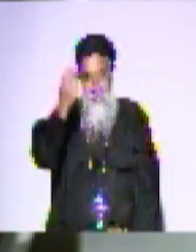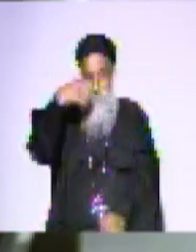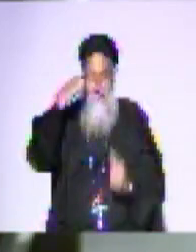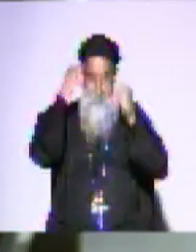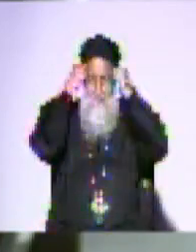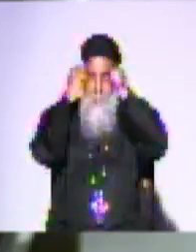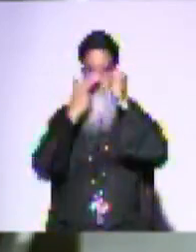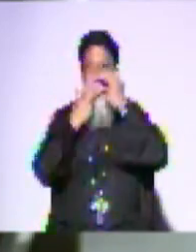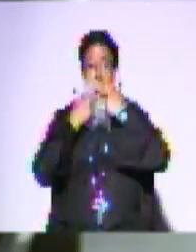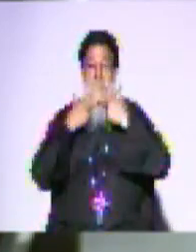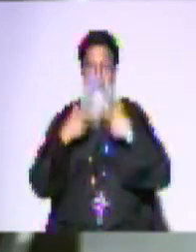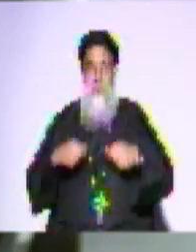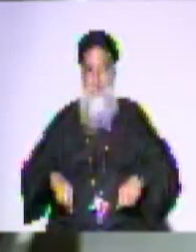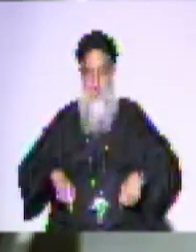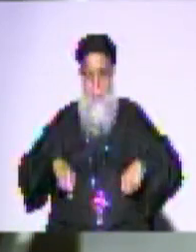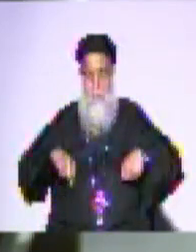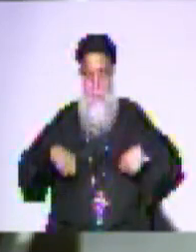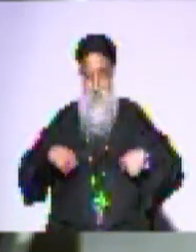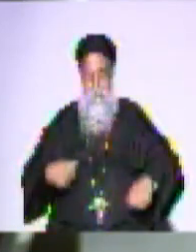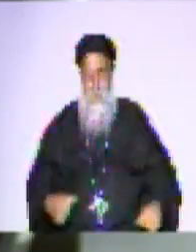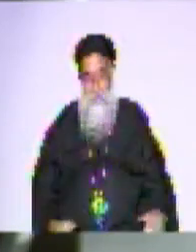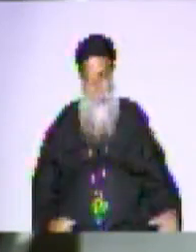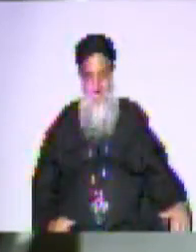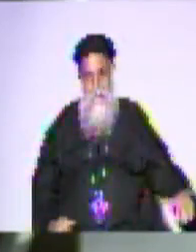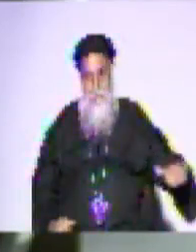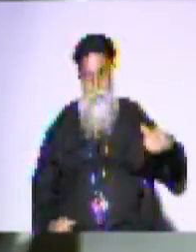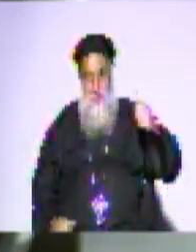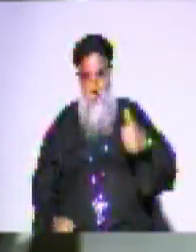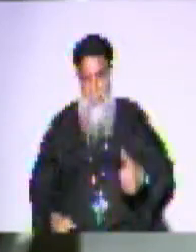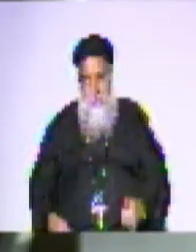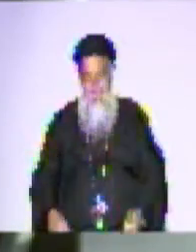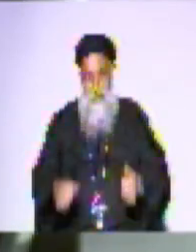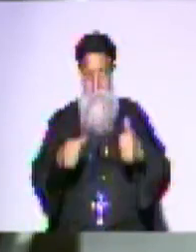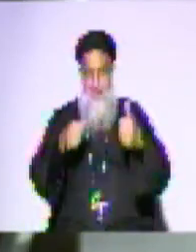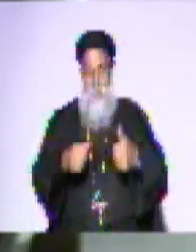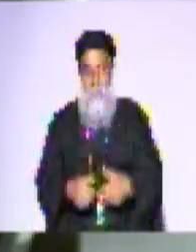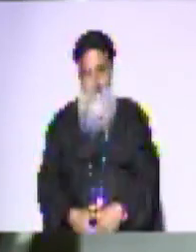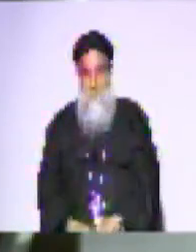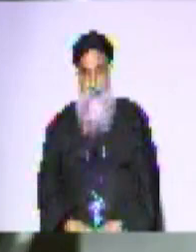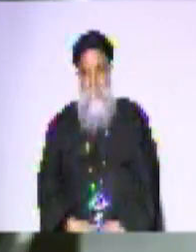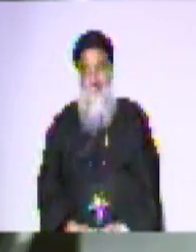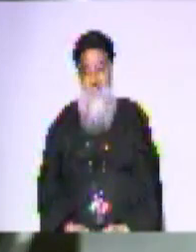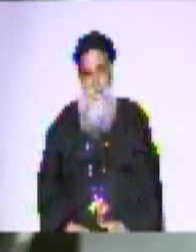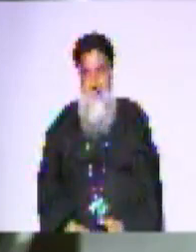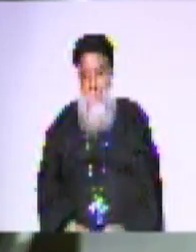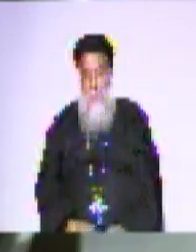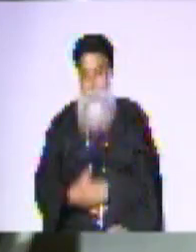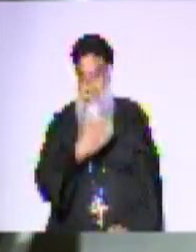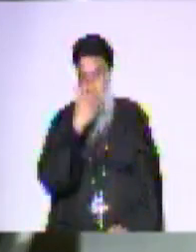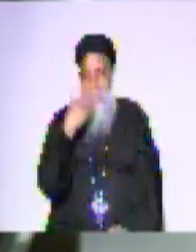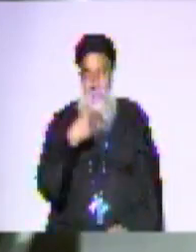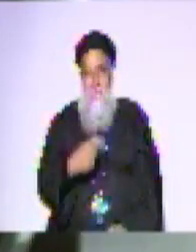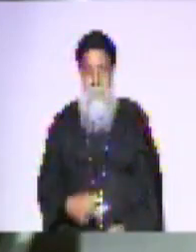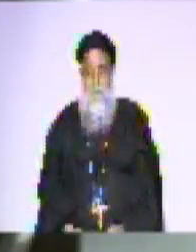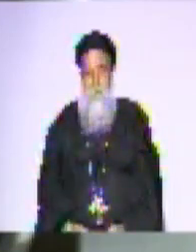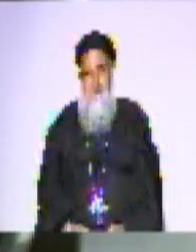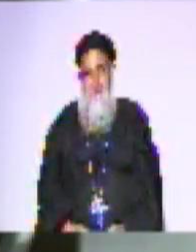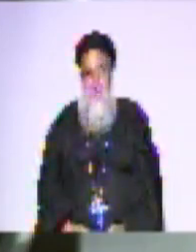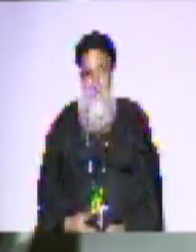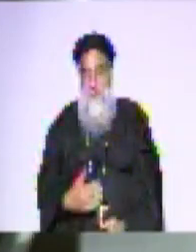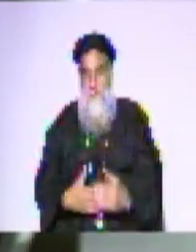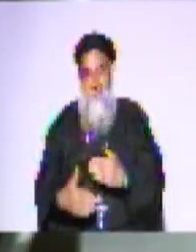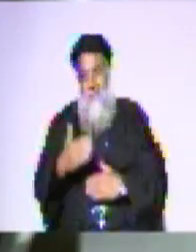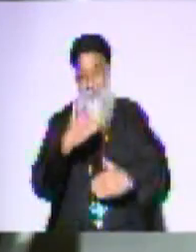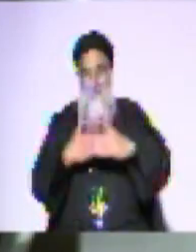يعني سنين طويلة. كنت الاول صغيرة شوية، كان في مطانيات وفي يعني الصوم اكتر من كده. فطبعا لما